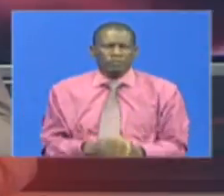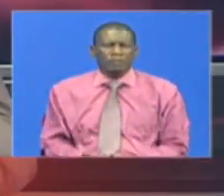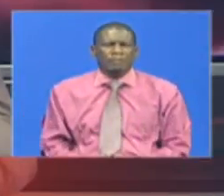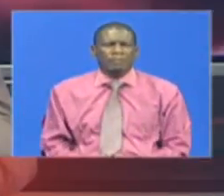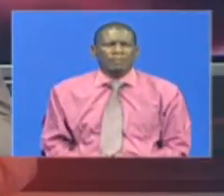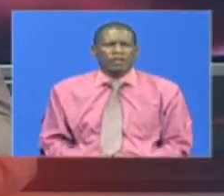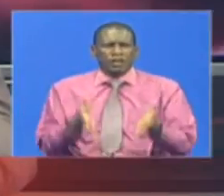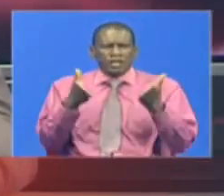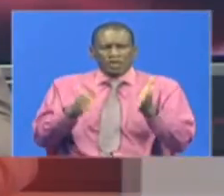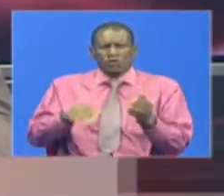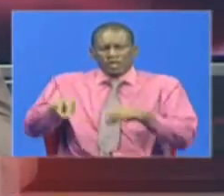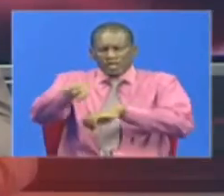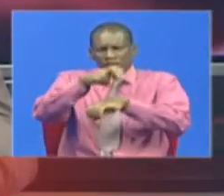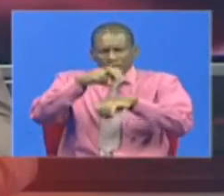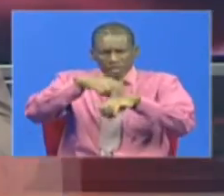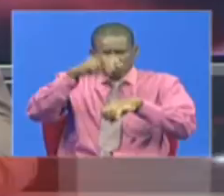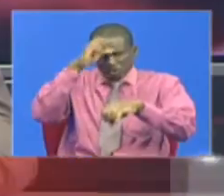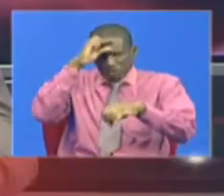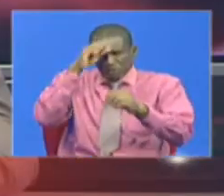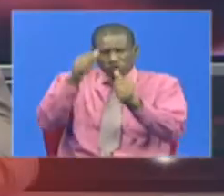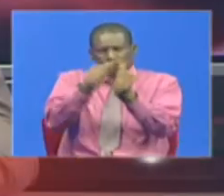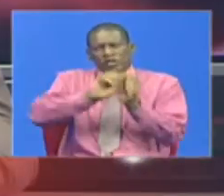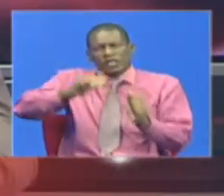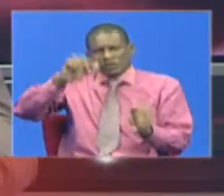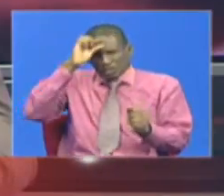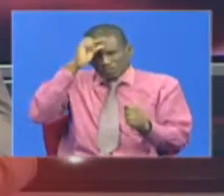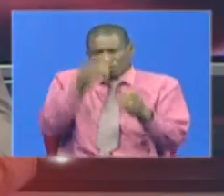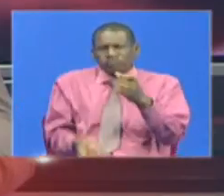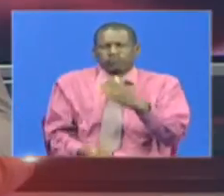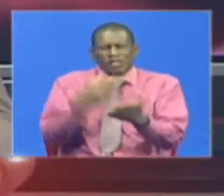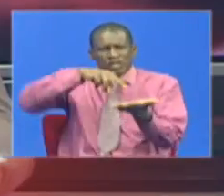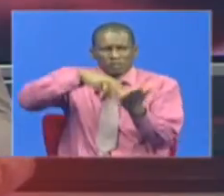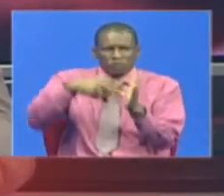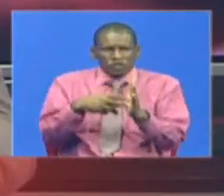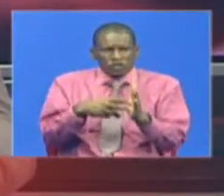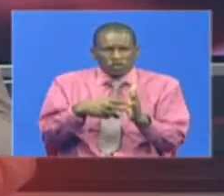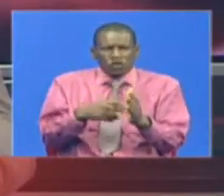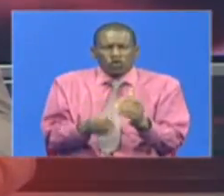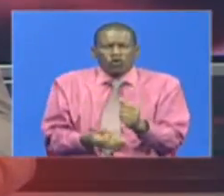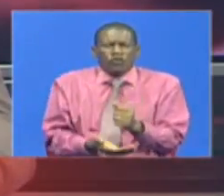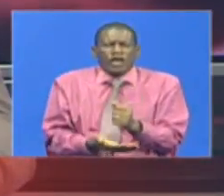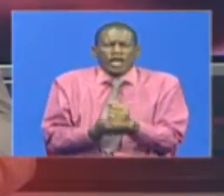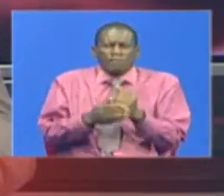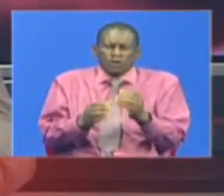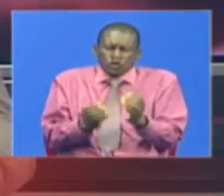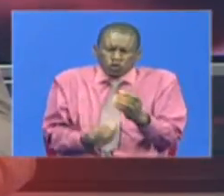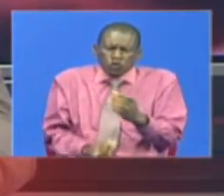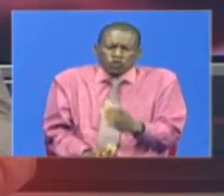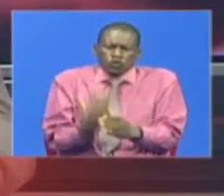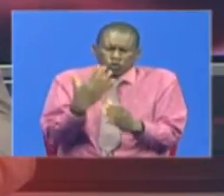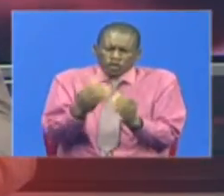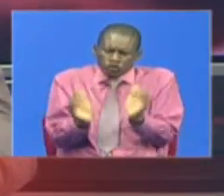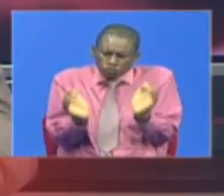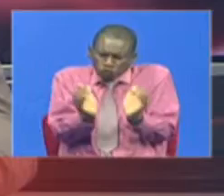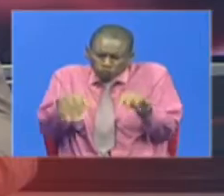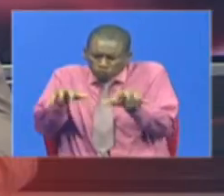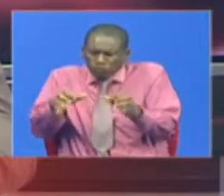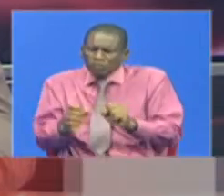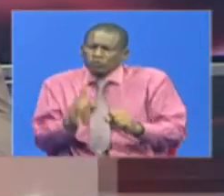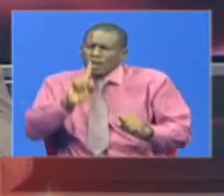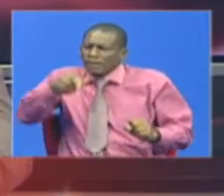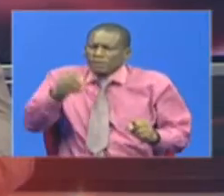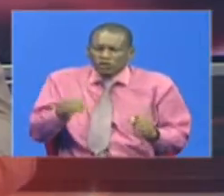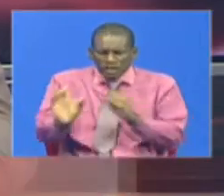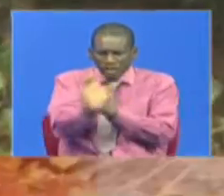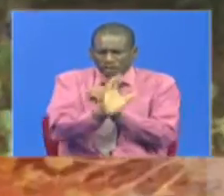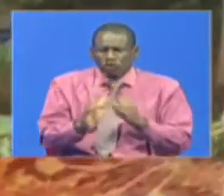Na serikali kuu ikishirikiana na serikali za kaunti imezindua mradi wa kuwezesha ukuzaji wa mashamba madogo milioni 1 kote nchini. Kulingana na